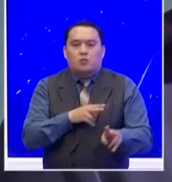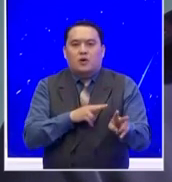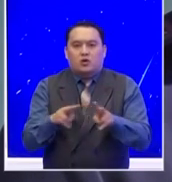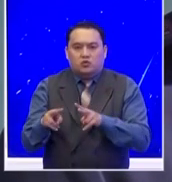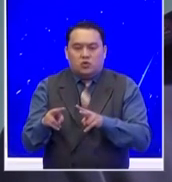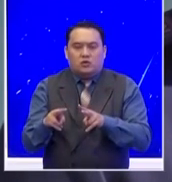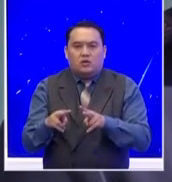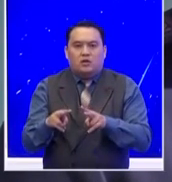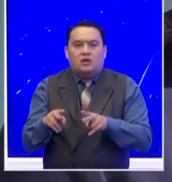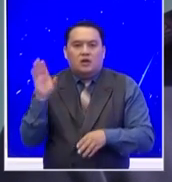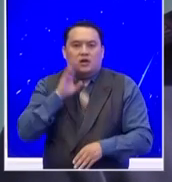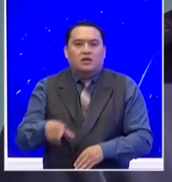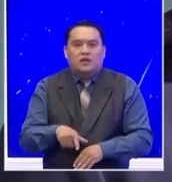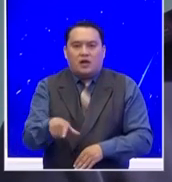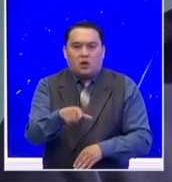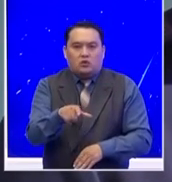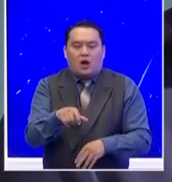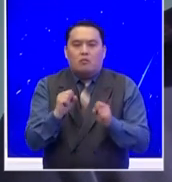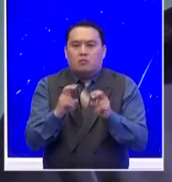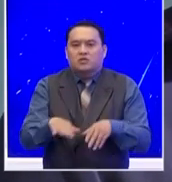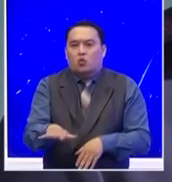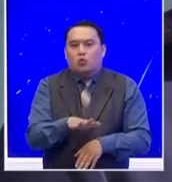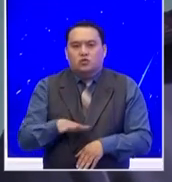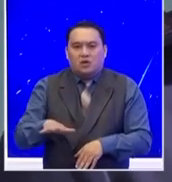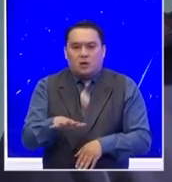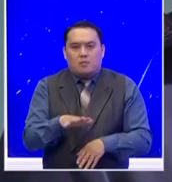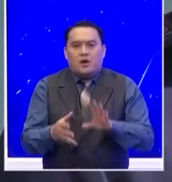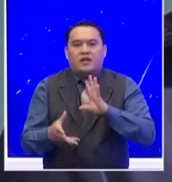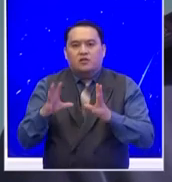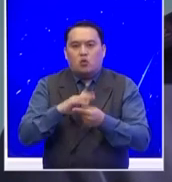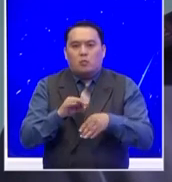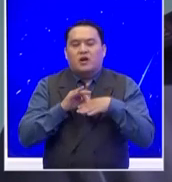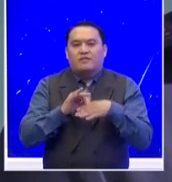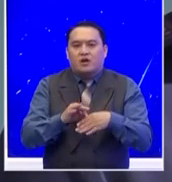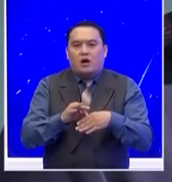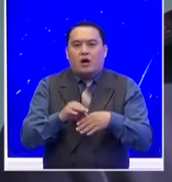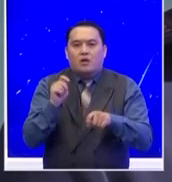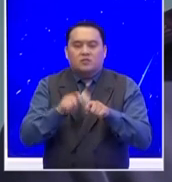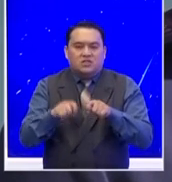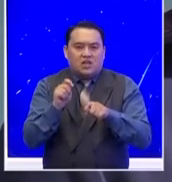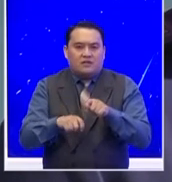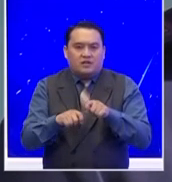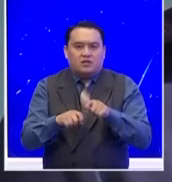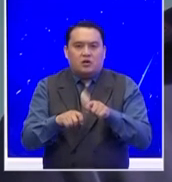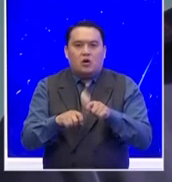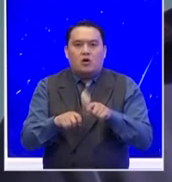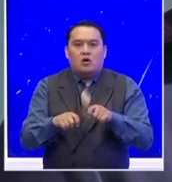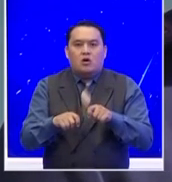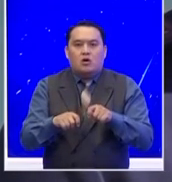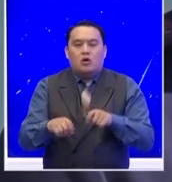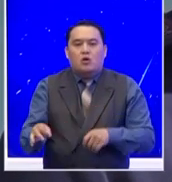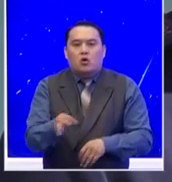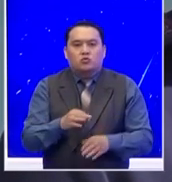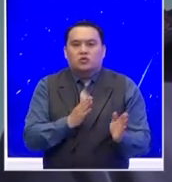русел бассейнов рек, моренных озер и опасных участков. По итогам проведенного сегодняшнего обследования состояние моренных